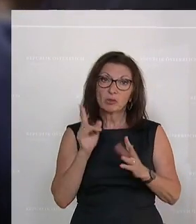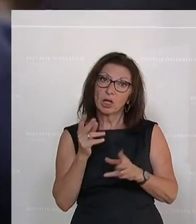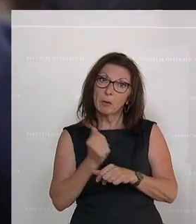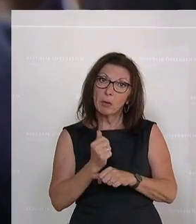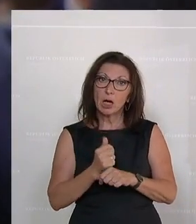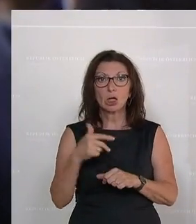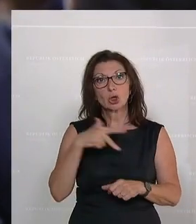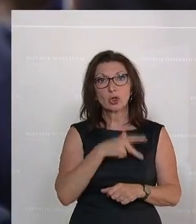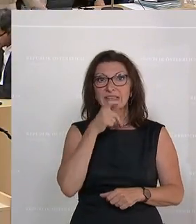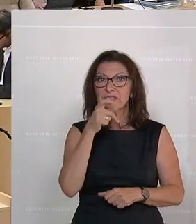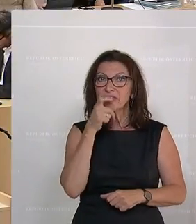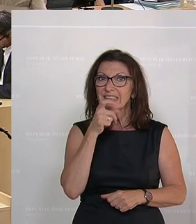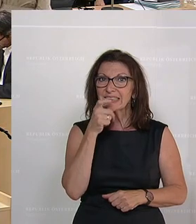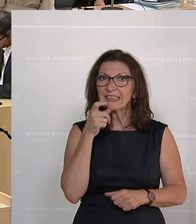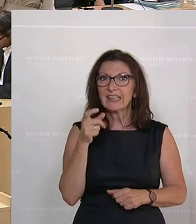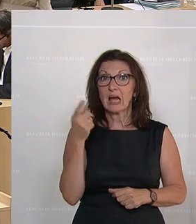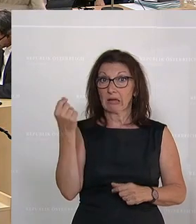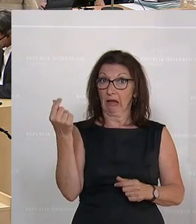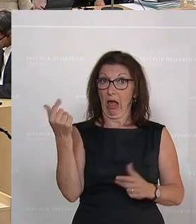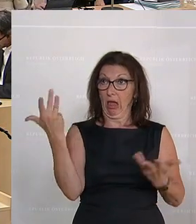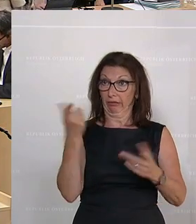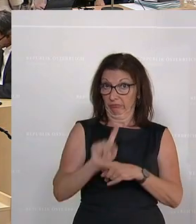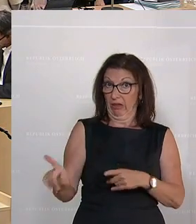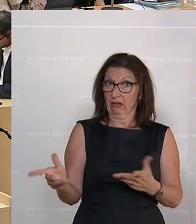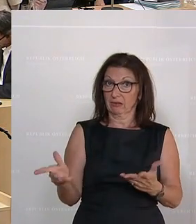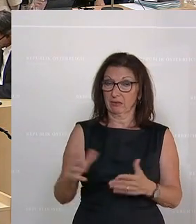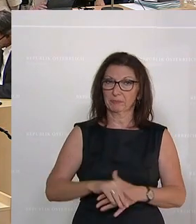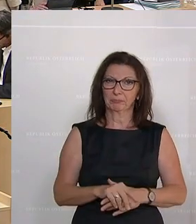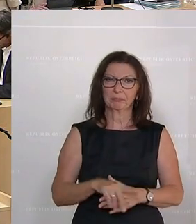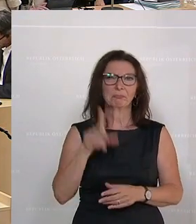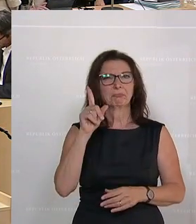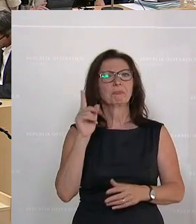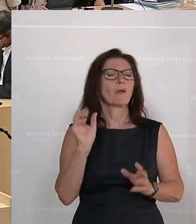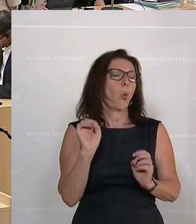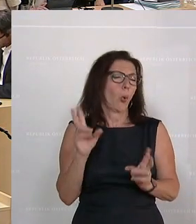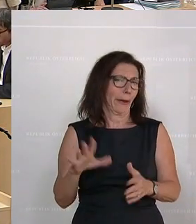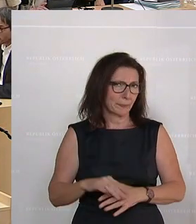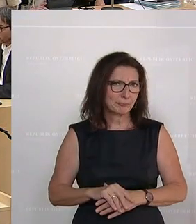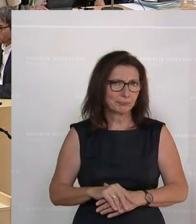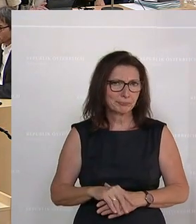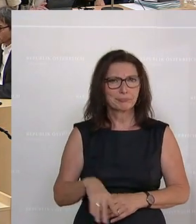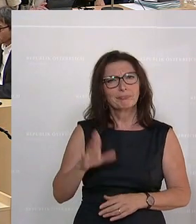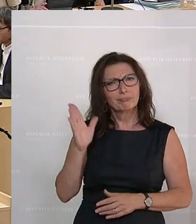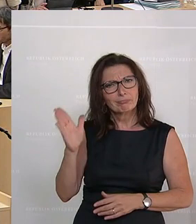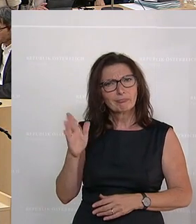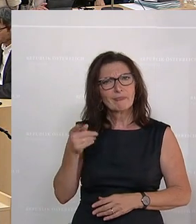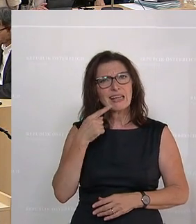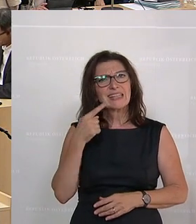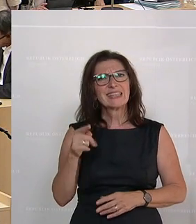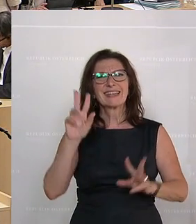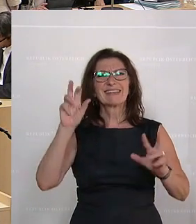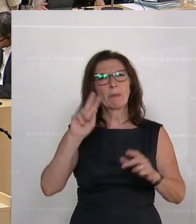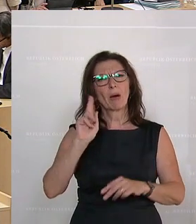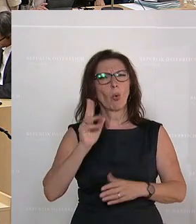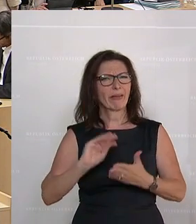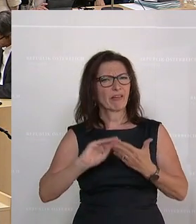der sozialversicherung geht das geld natürlich ab aber das ist grundsätzlich okay und weil sie in richtung kollektivvertrag